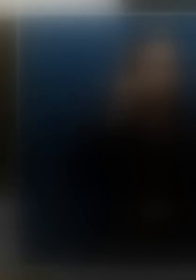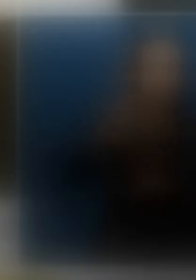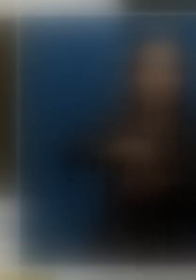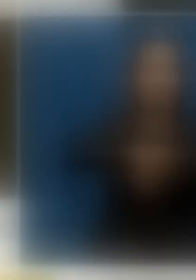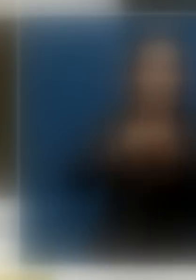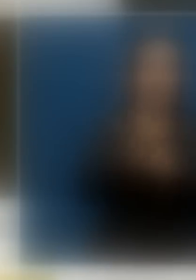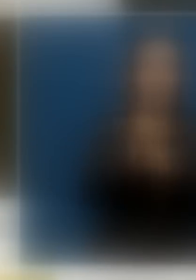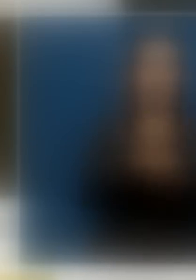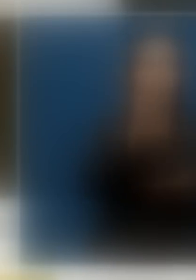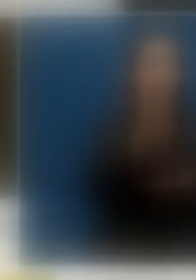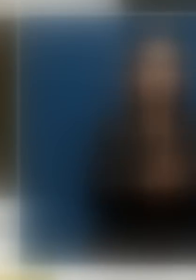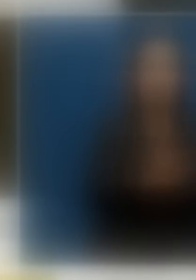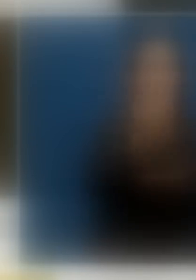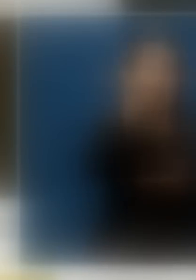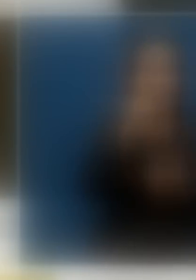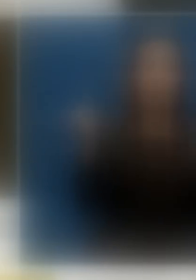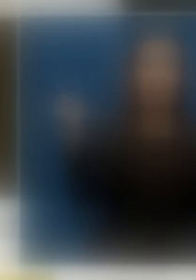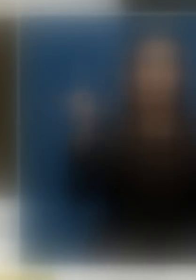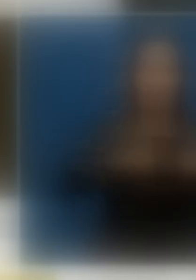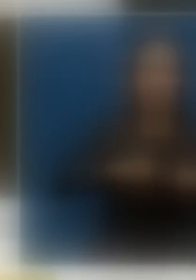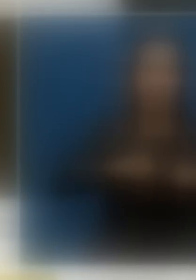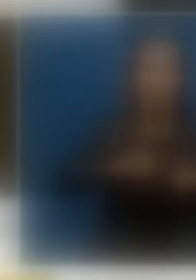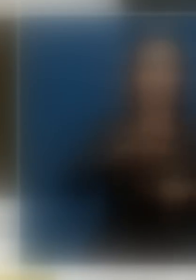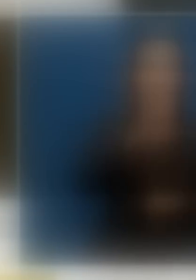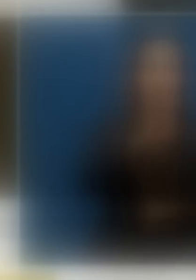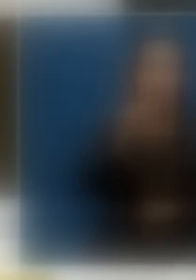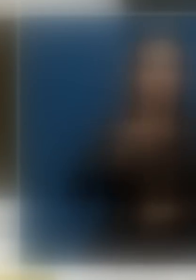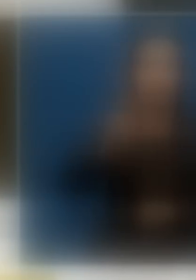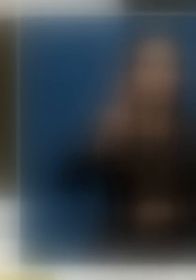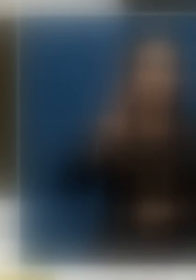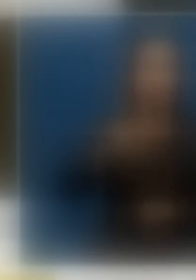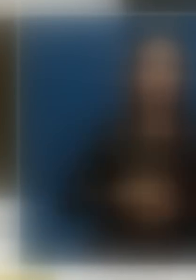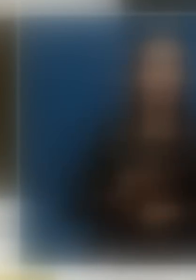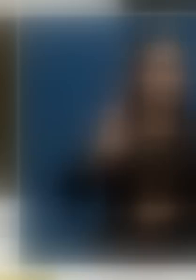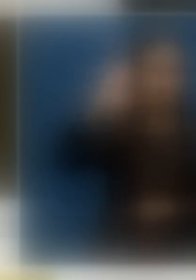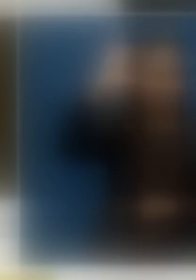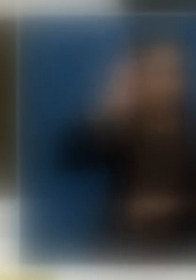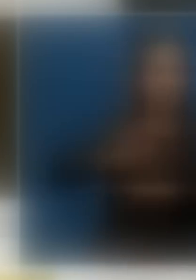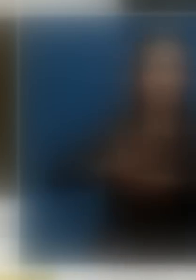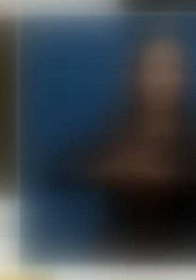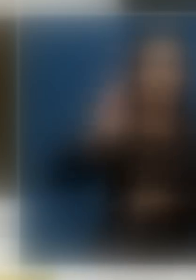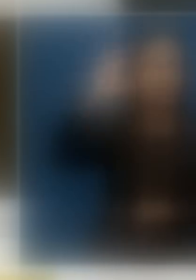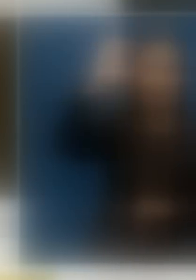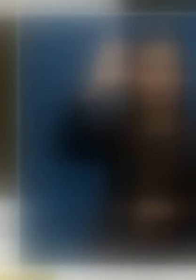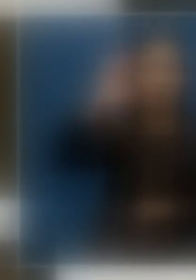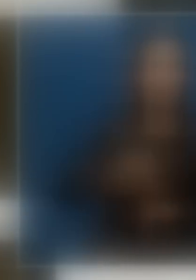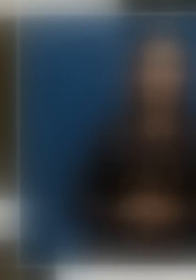ที่ด้วยมติ7-2 ท่านประธานครับผมขออนุญาตประท้วงท่านผู้อภิปราย